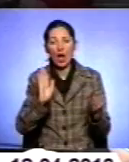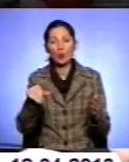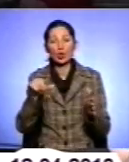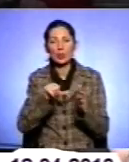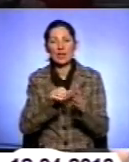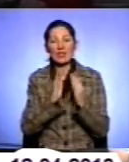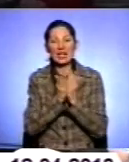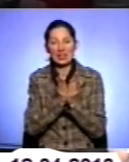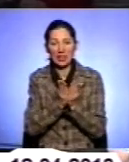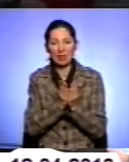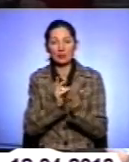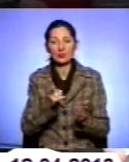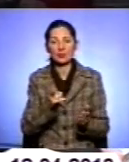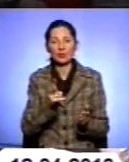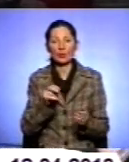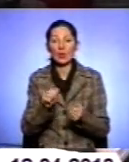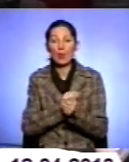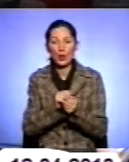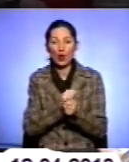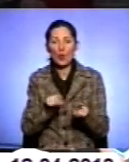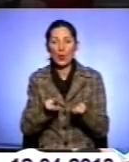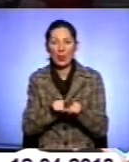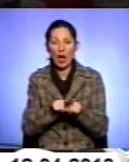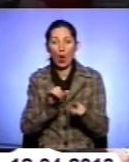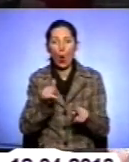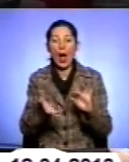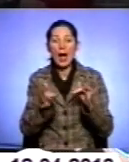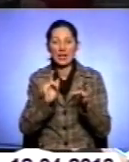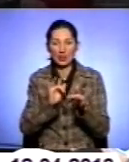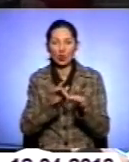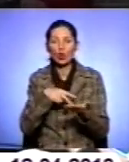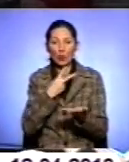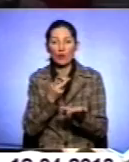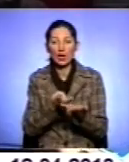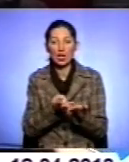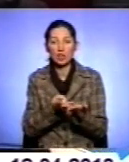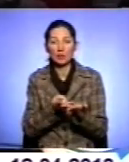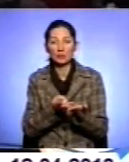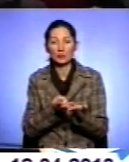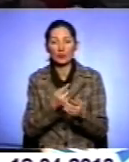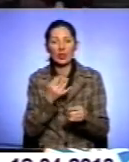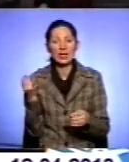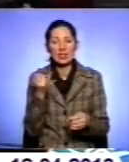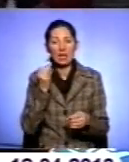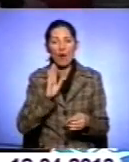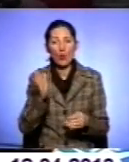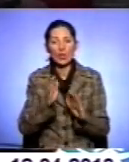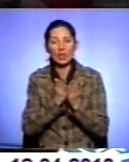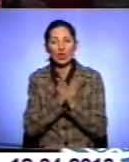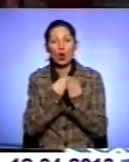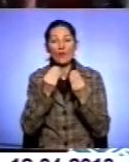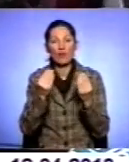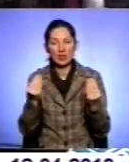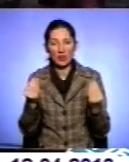представлені книги як у паперовому, так і у електронному вигляді. Цікавою буде книжкова